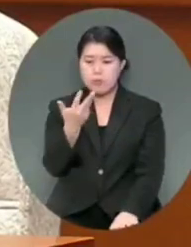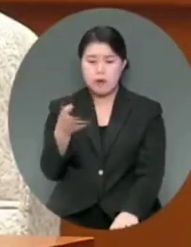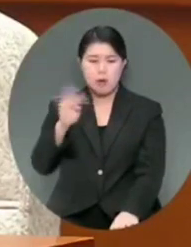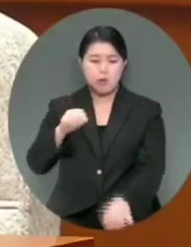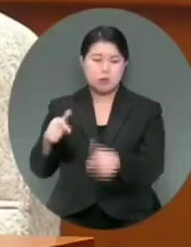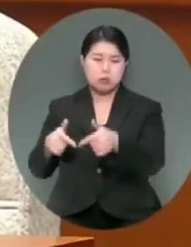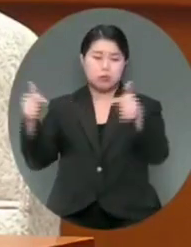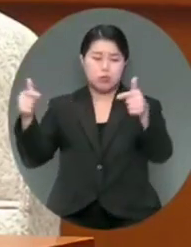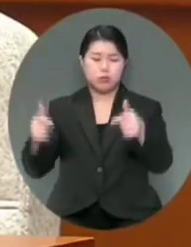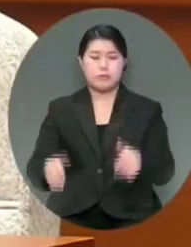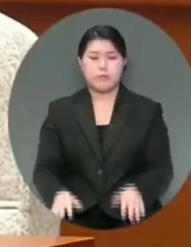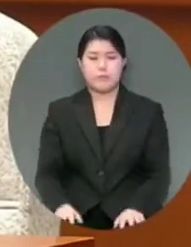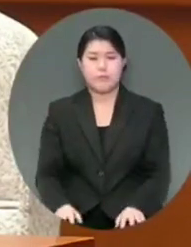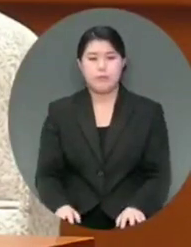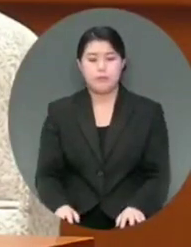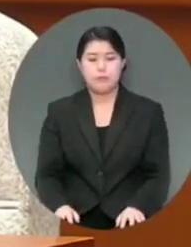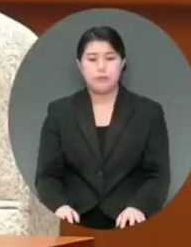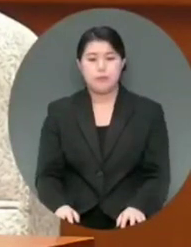원 증액된 것입니다.